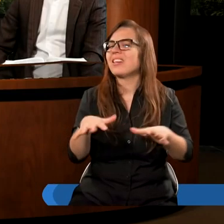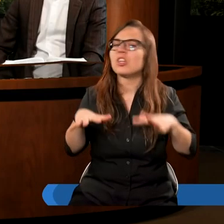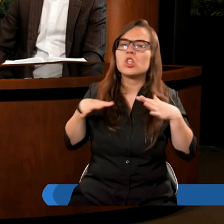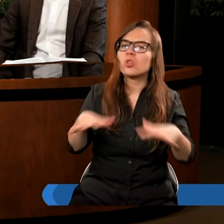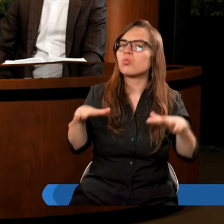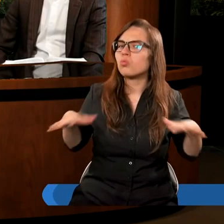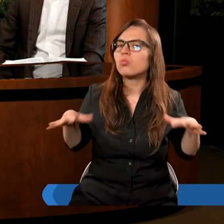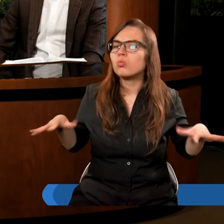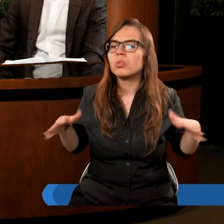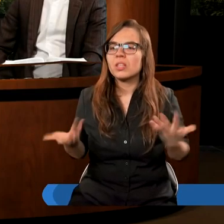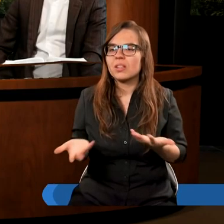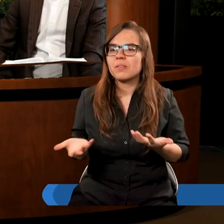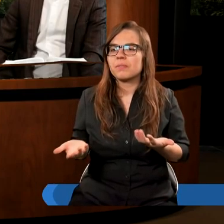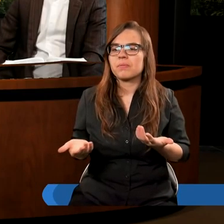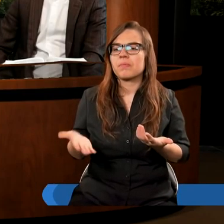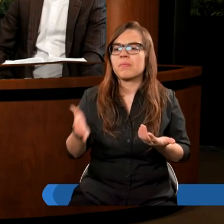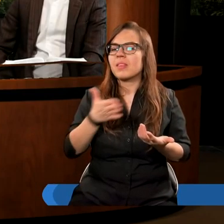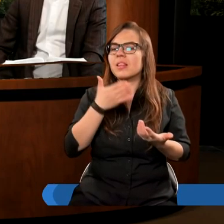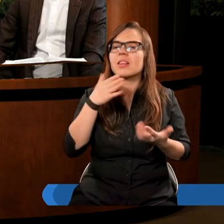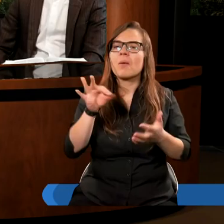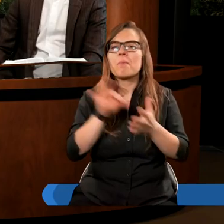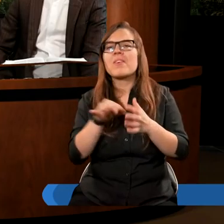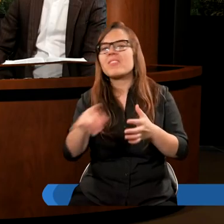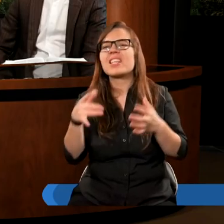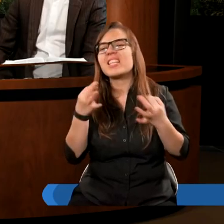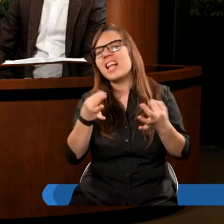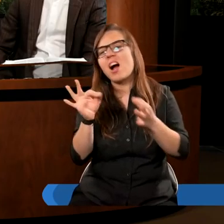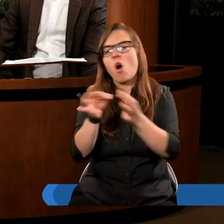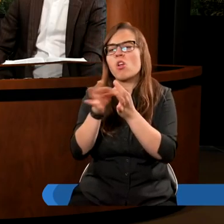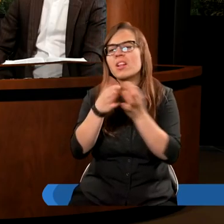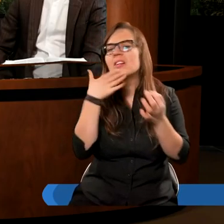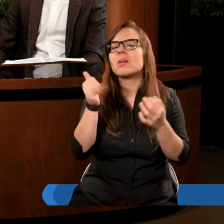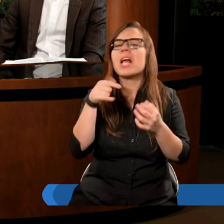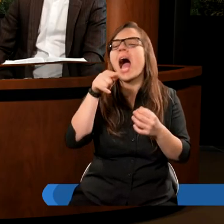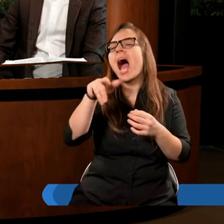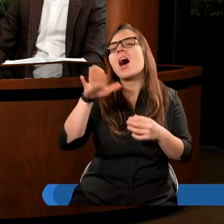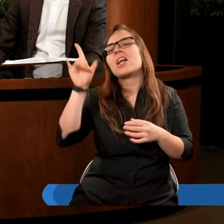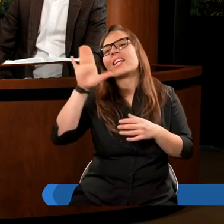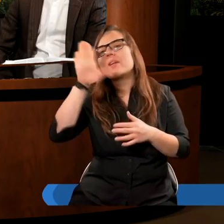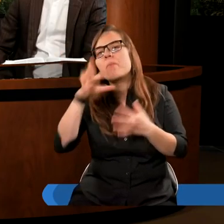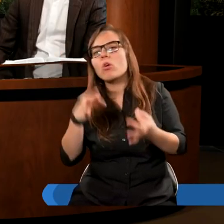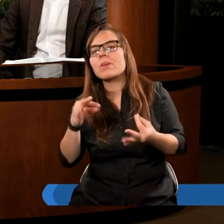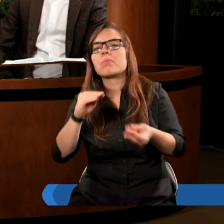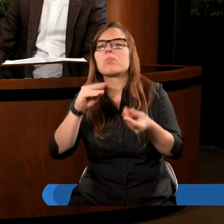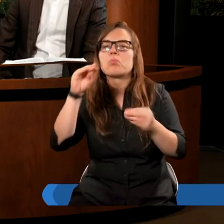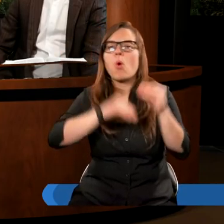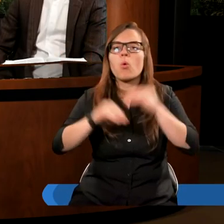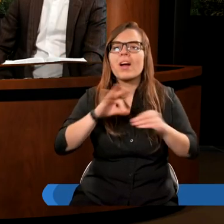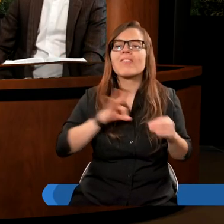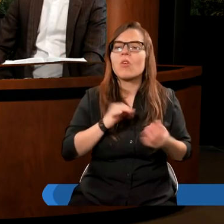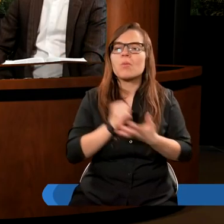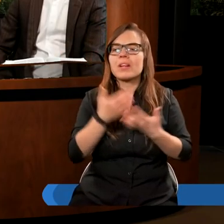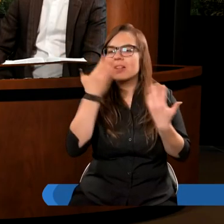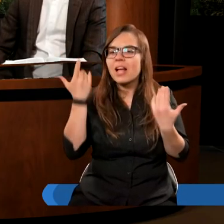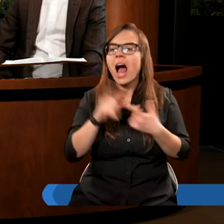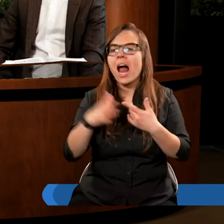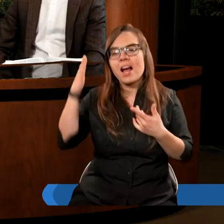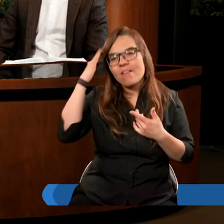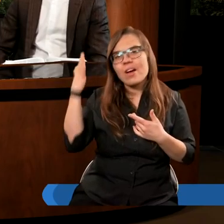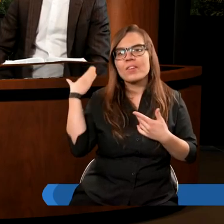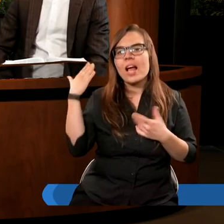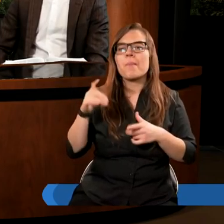Z tym człowiekiem na przykład nie mam teraz zbyt wielkich kontaktów, nie wiem, jak on z Panem Bogiem sobie poukładał sprawy, ale wiem, że w